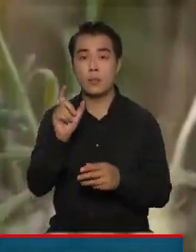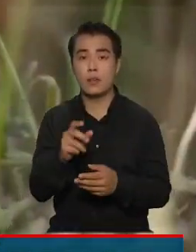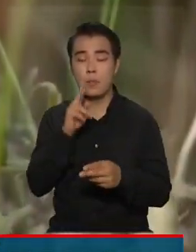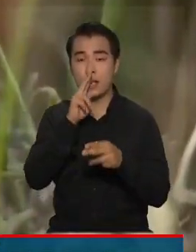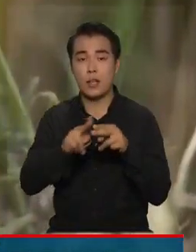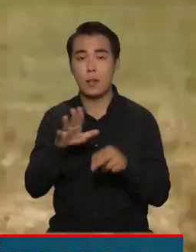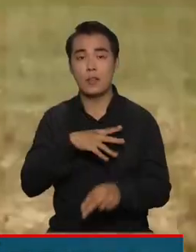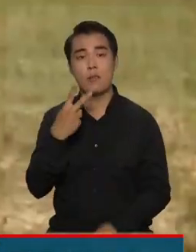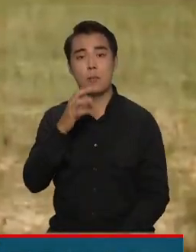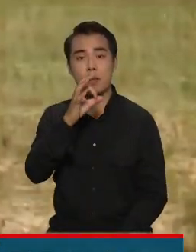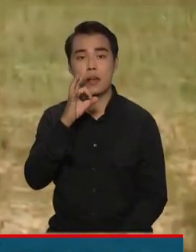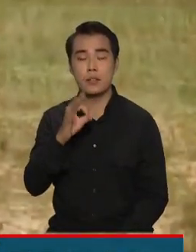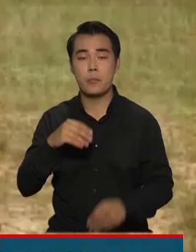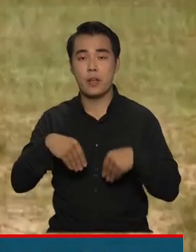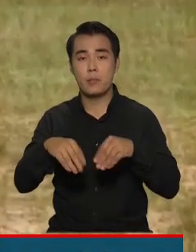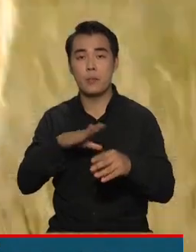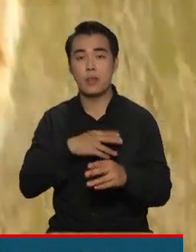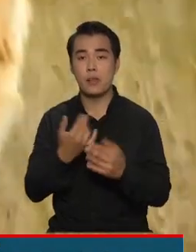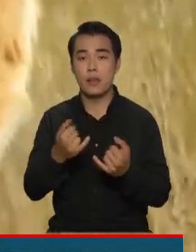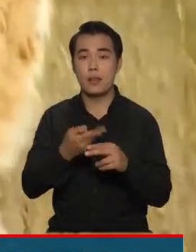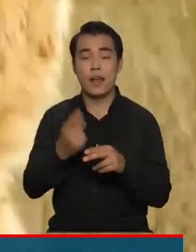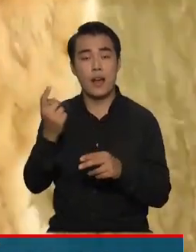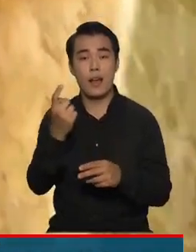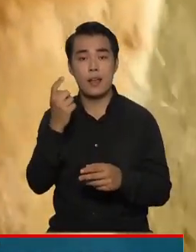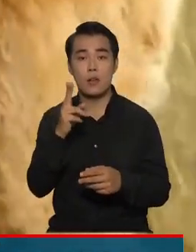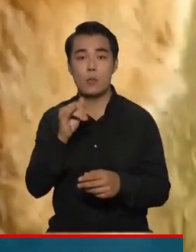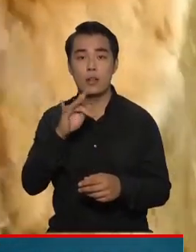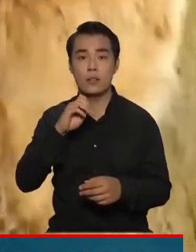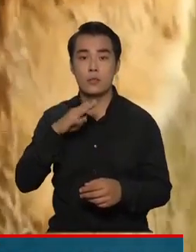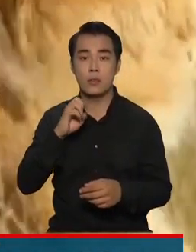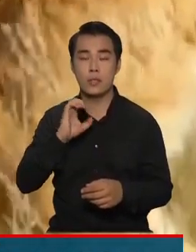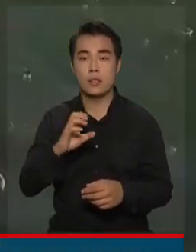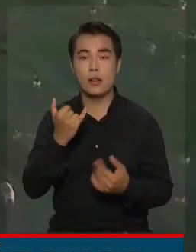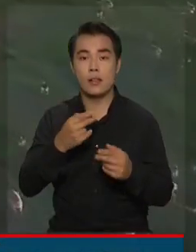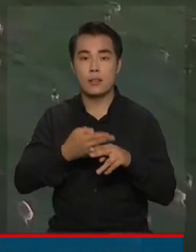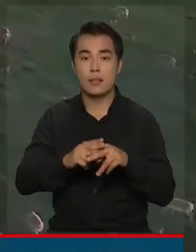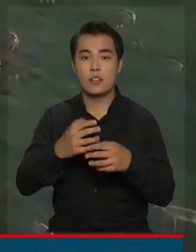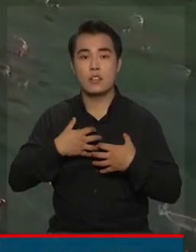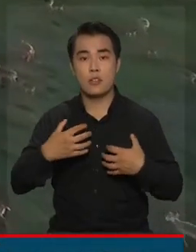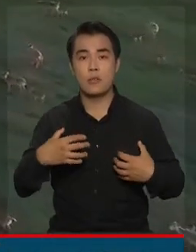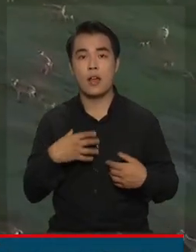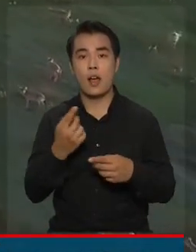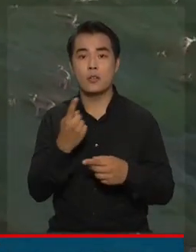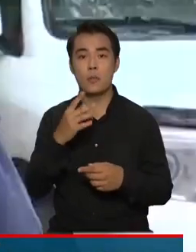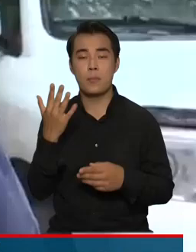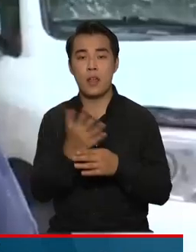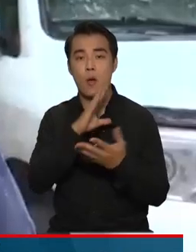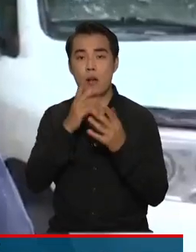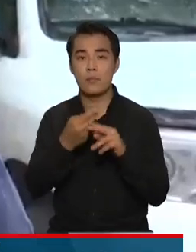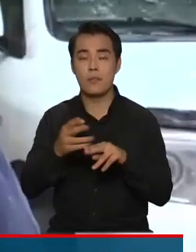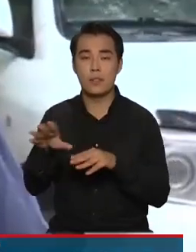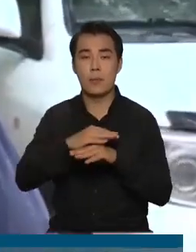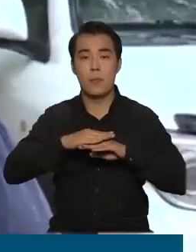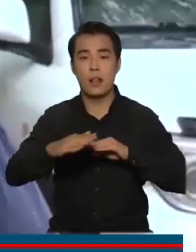потеряли 20% посевов. Так, в крестьянском хозяйстве Кулан-Утпес дикие животные уничтожили 1/5 всех полей.